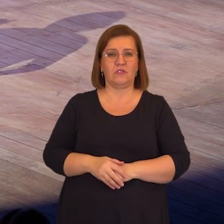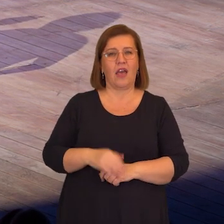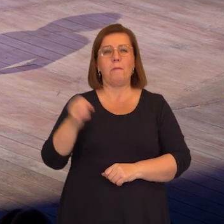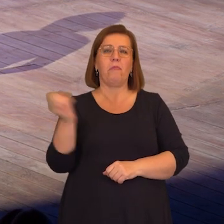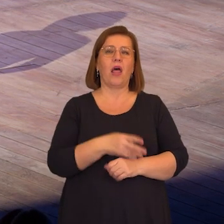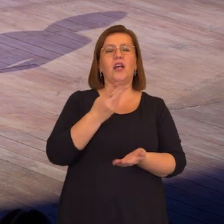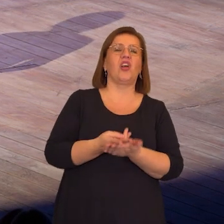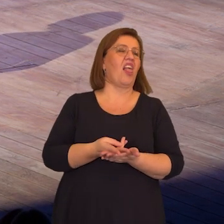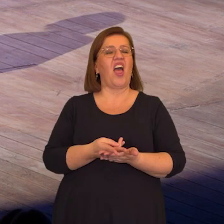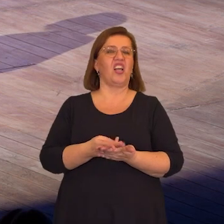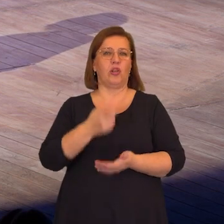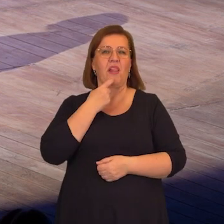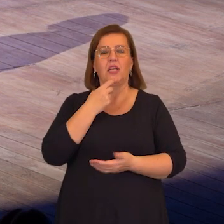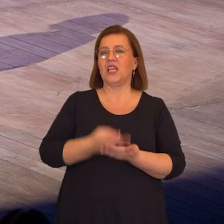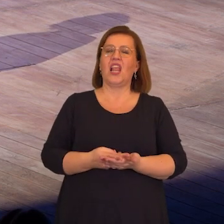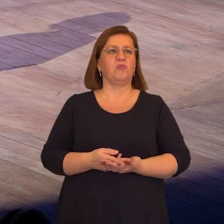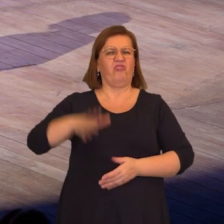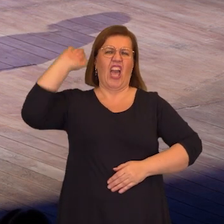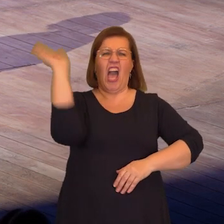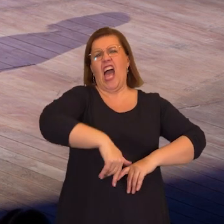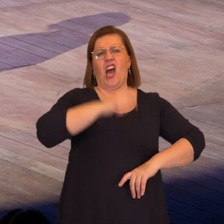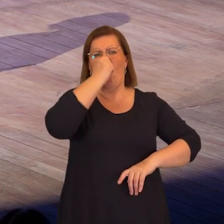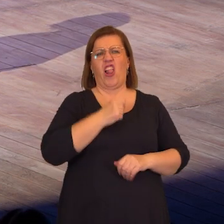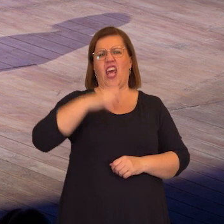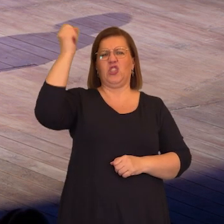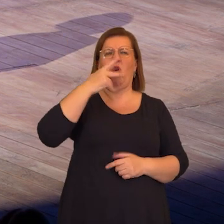to, idę do wody, bo nie będę blakł na słońcu.